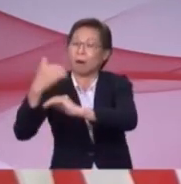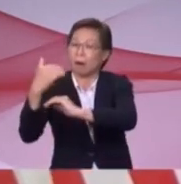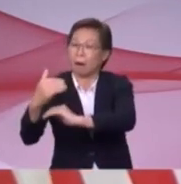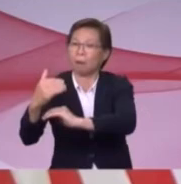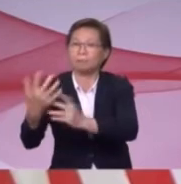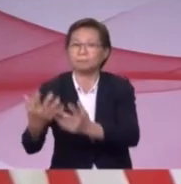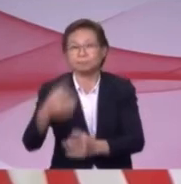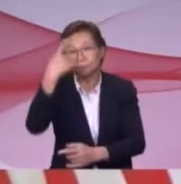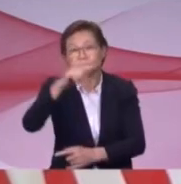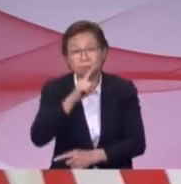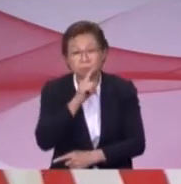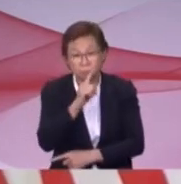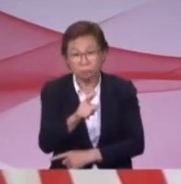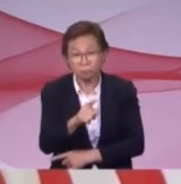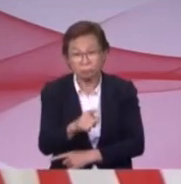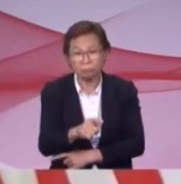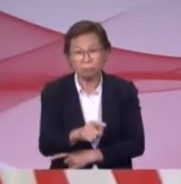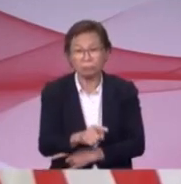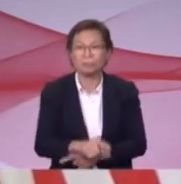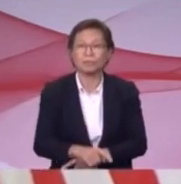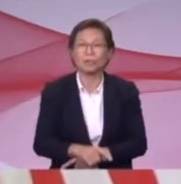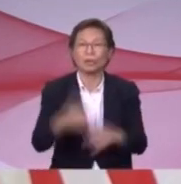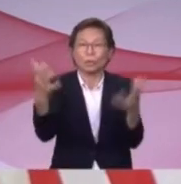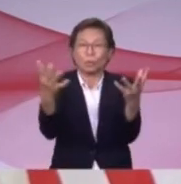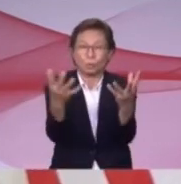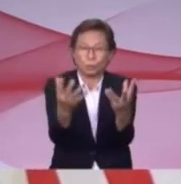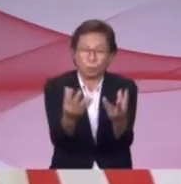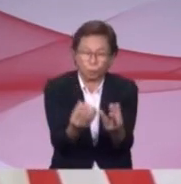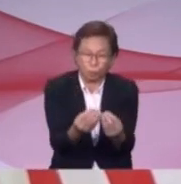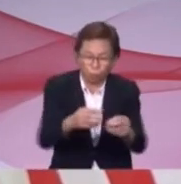Bagi memastikan pergerakan dapat dikurangkan ini,